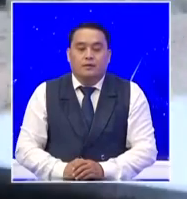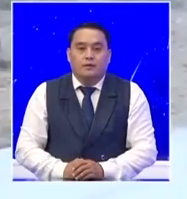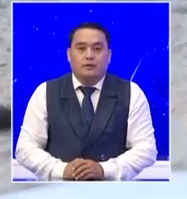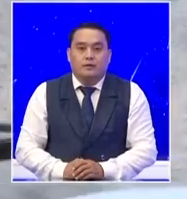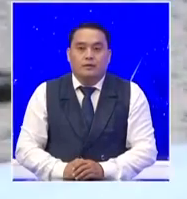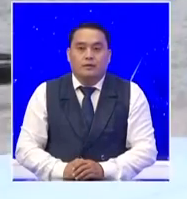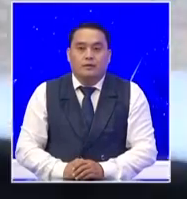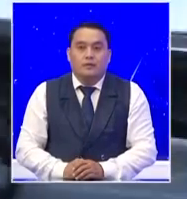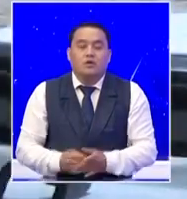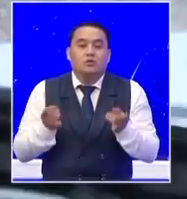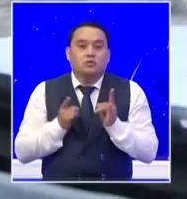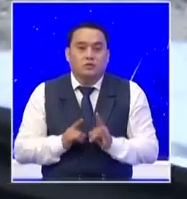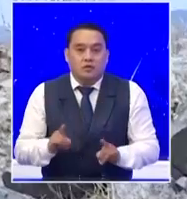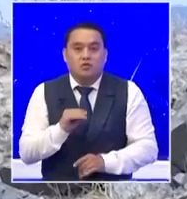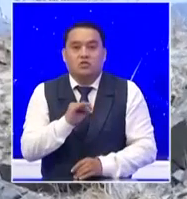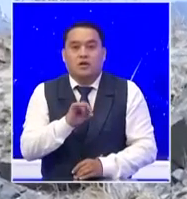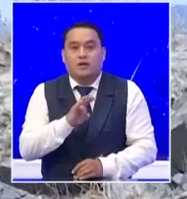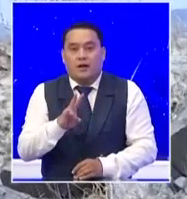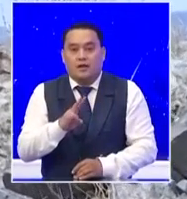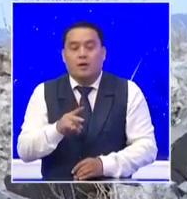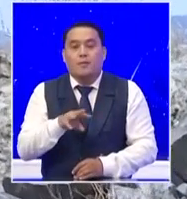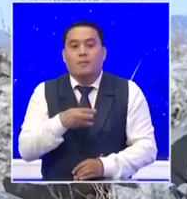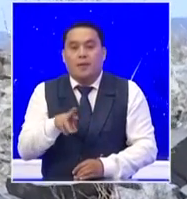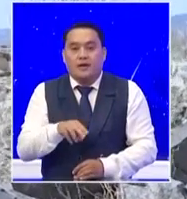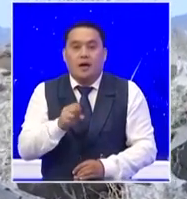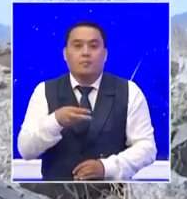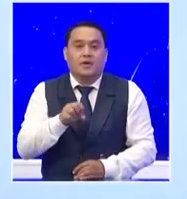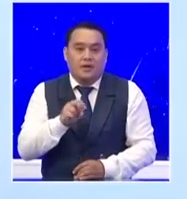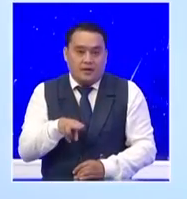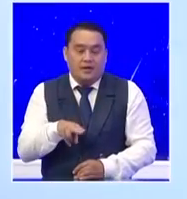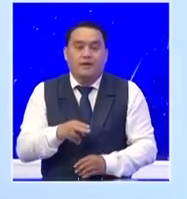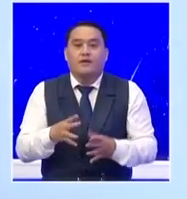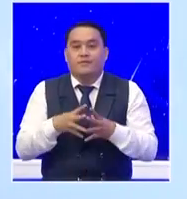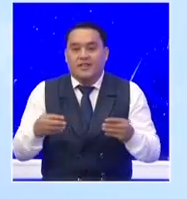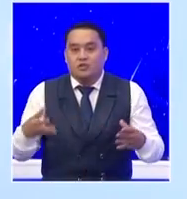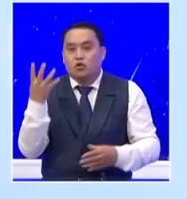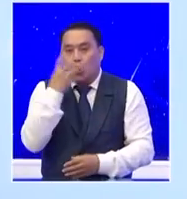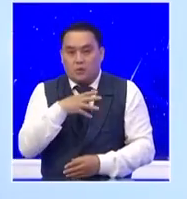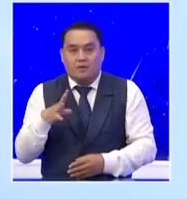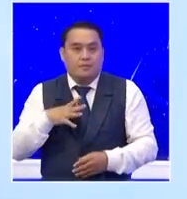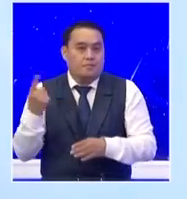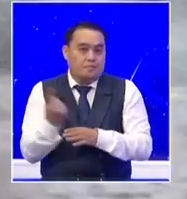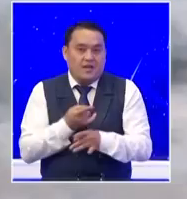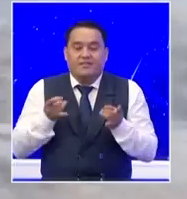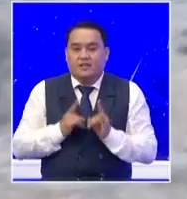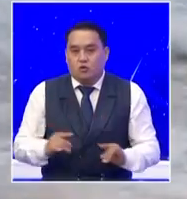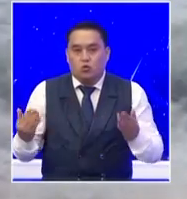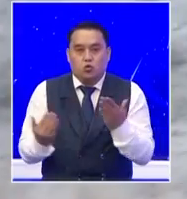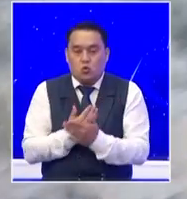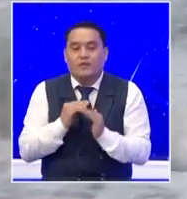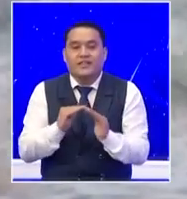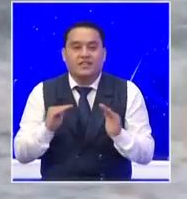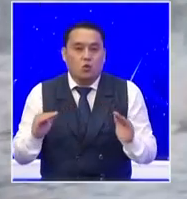Отел джейранов происходит весной, в апреле-мае. По словам специалистов, нынешняя весна теплая, и первый случай появления новорожденного